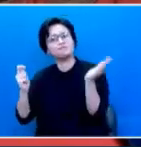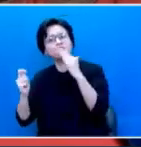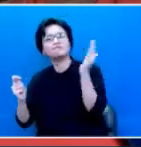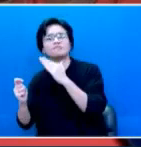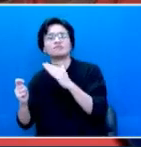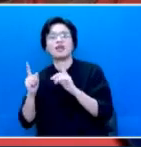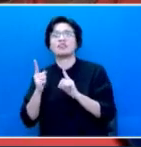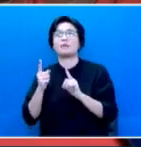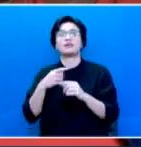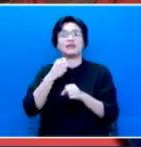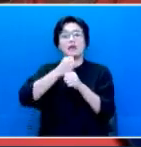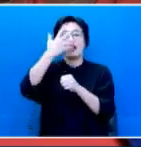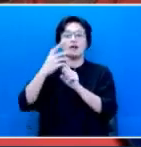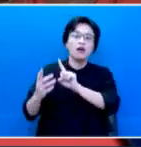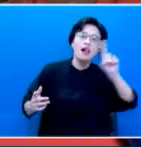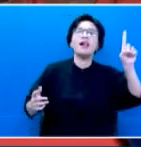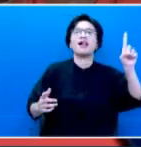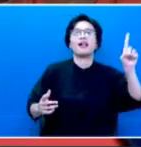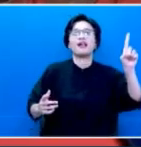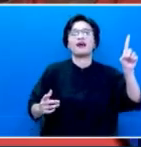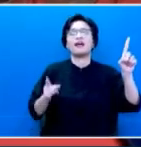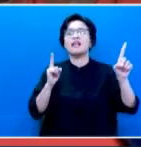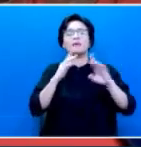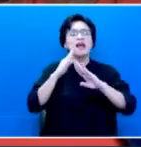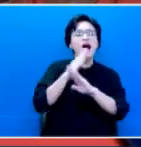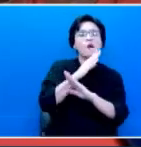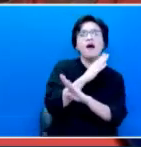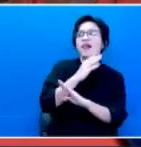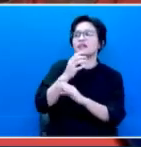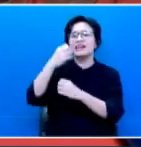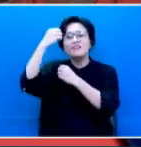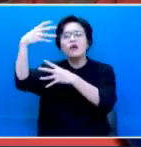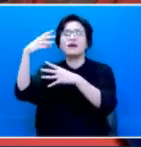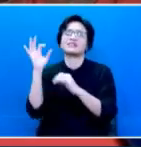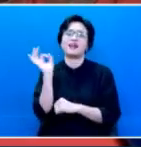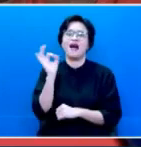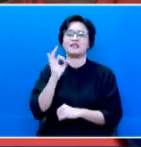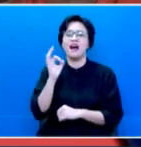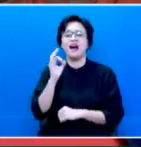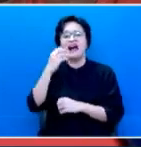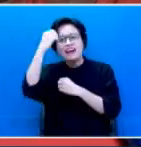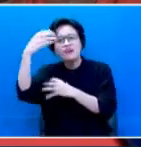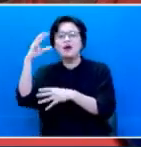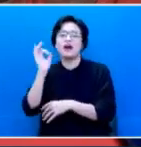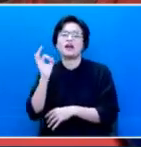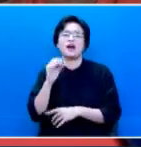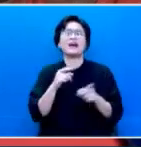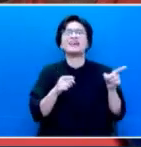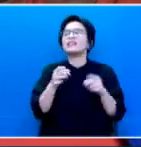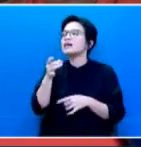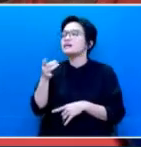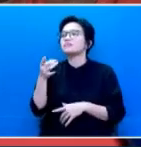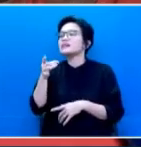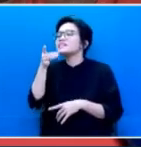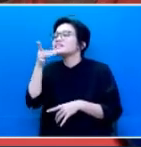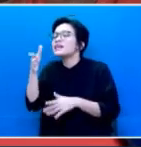memberitahu Dari awal kan jadi kayak pergi aja gitu tanpa memberitahu kalaupun disebut pamit pamitnya kan Setelah jadi